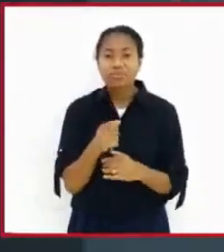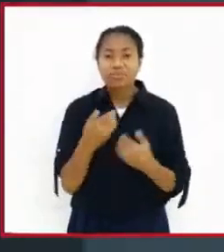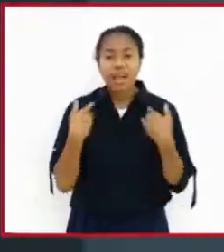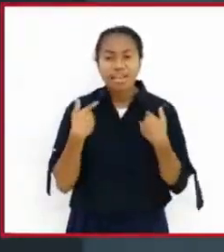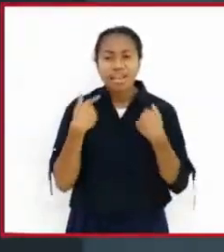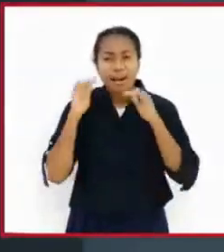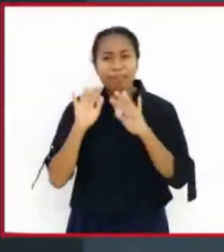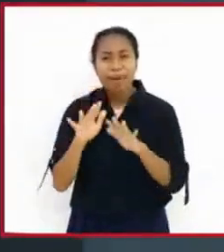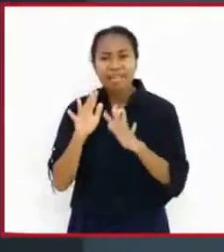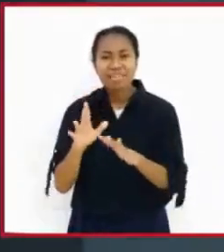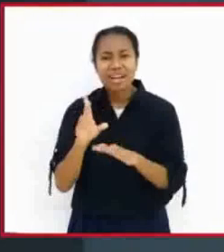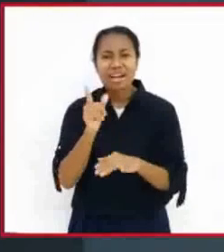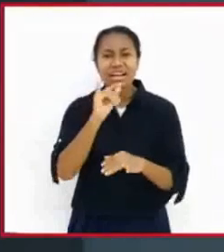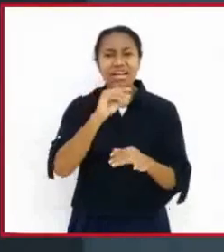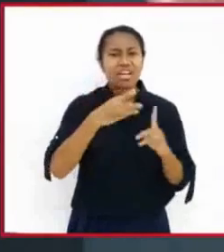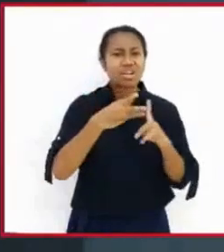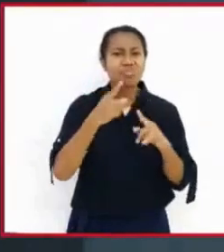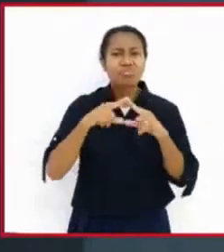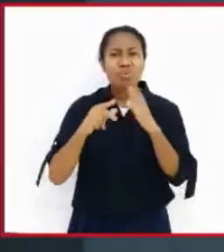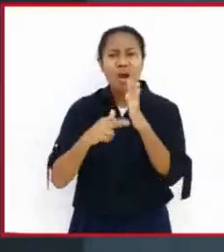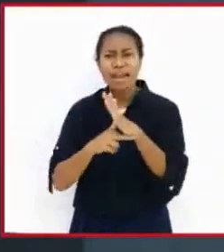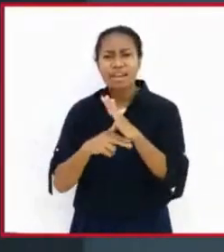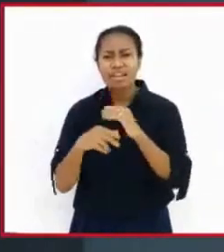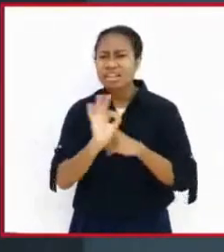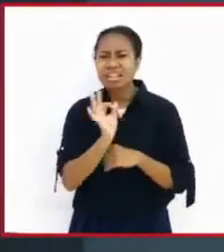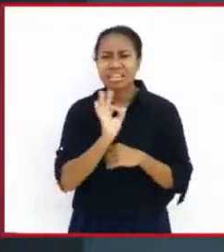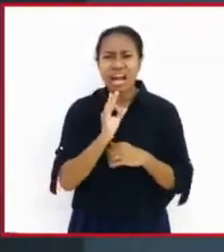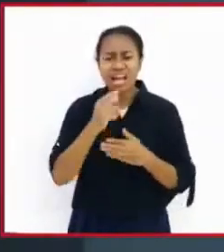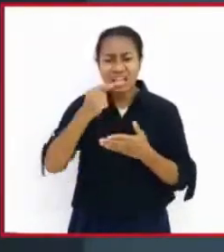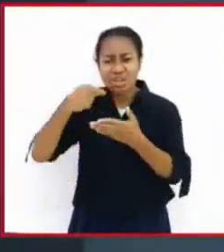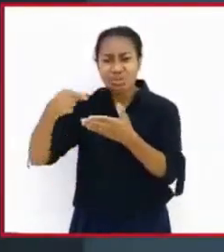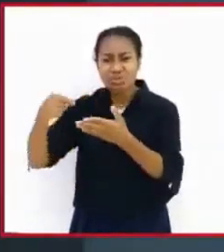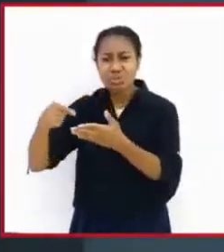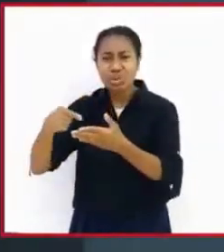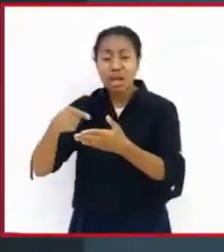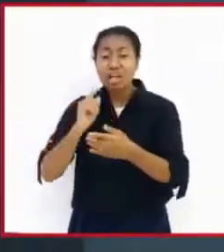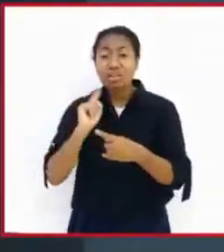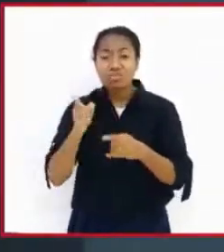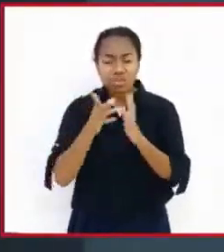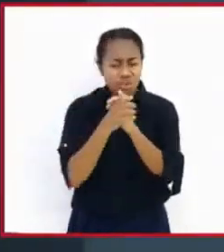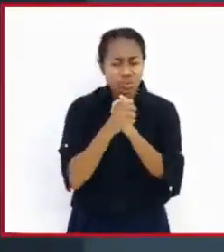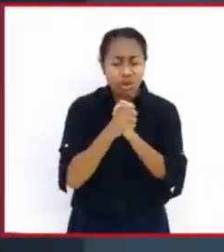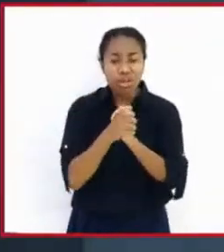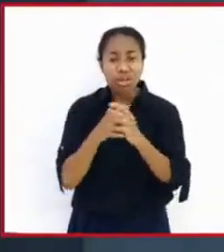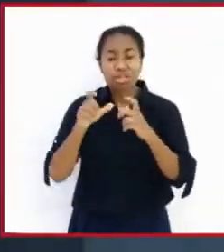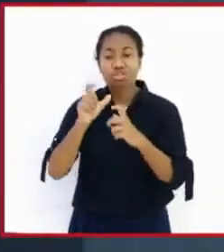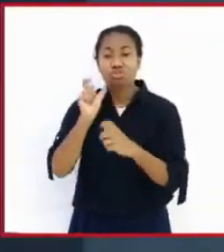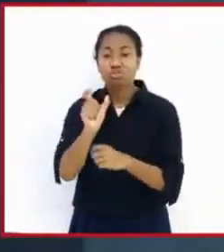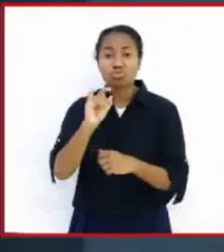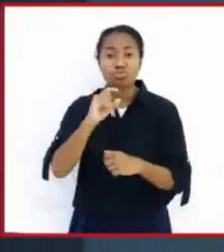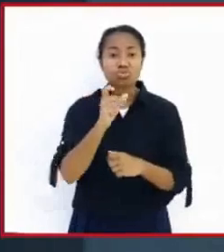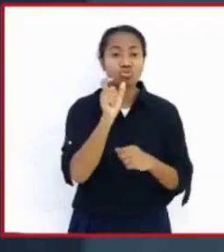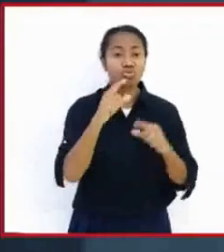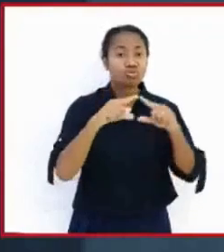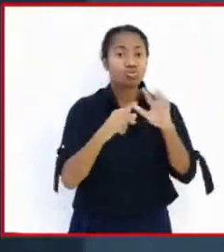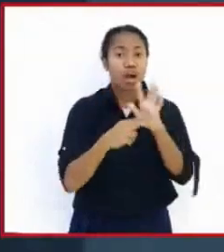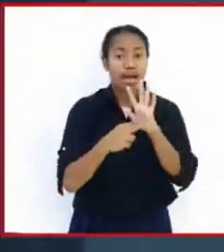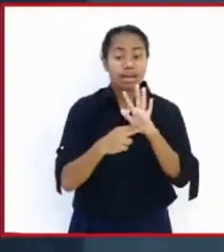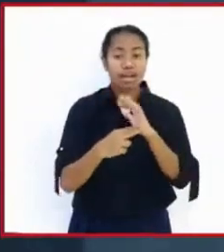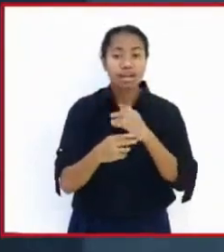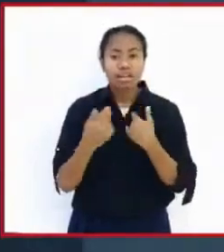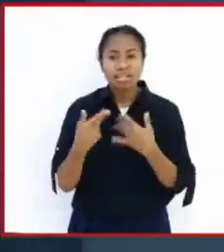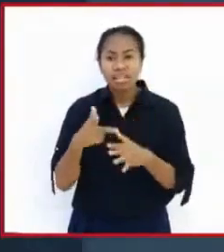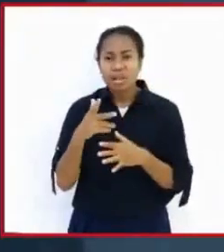begitu banyak orang ribuan orang yang tak terhitung lagi yang didoakan oleh Subhan tiap kali